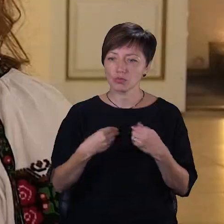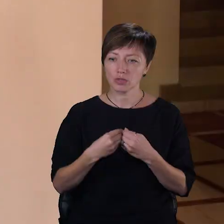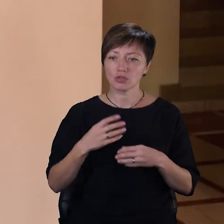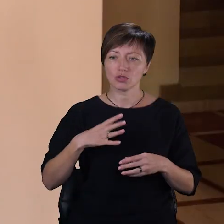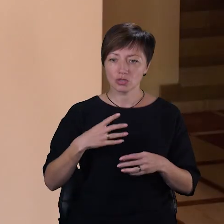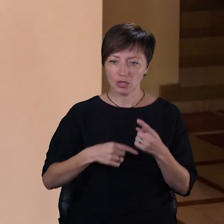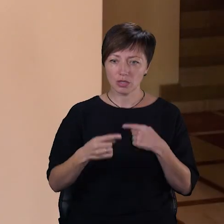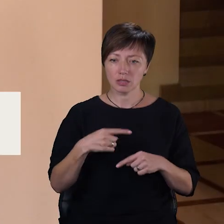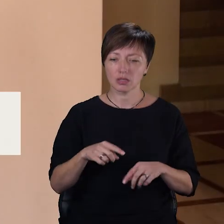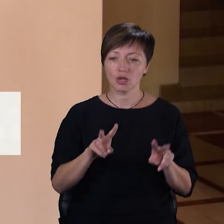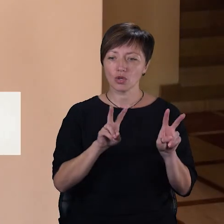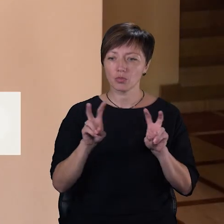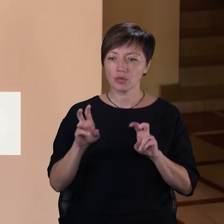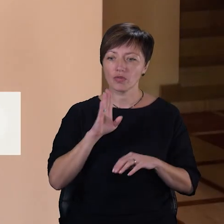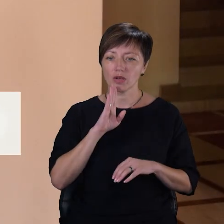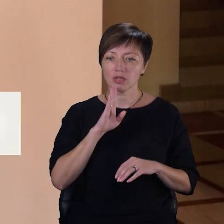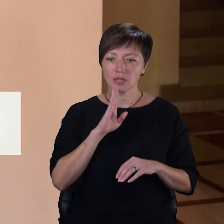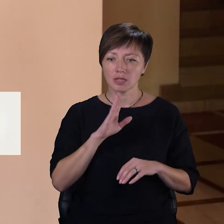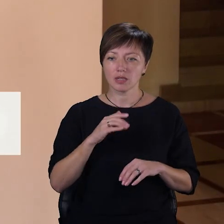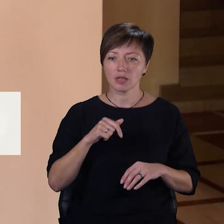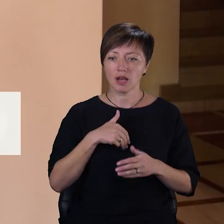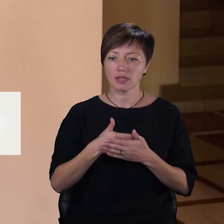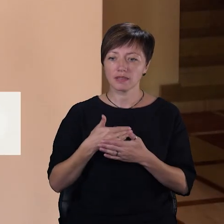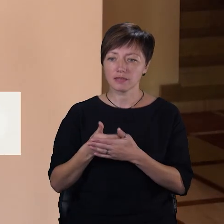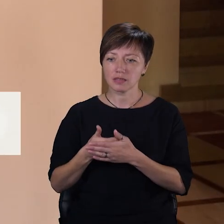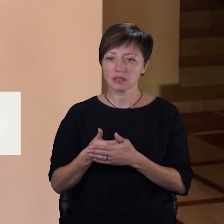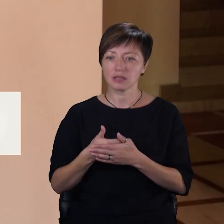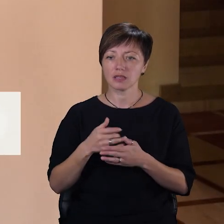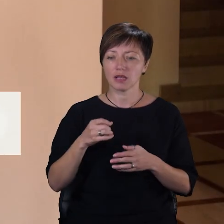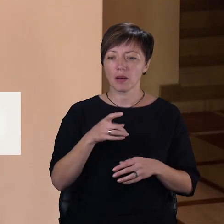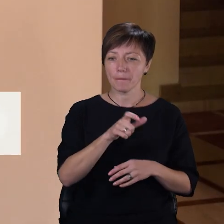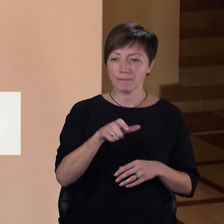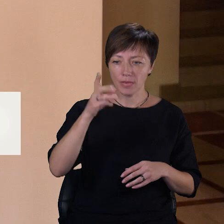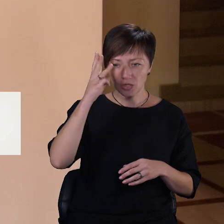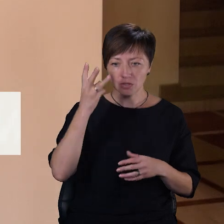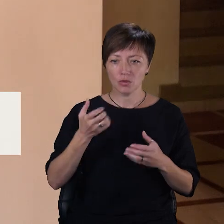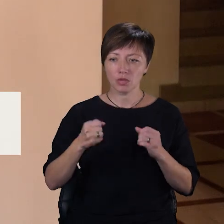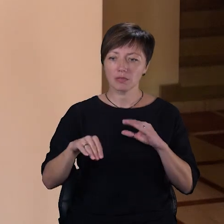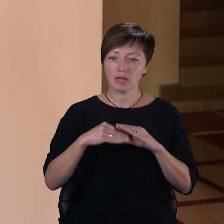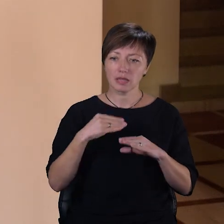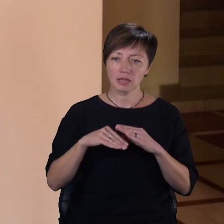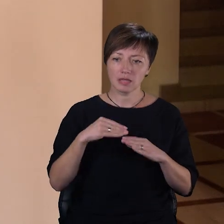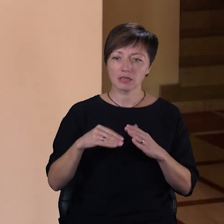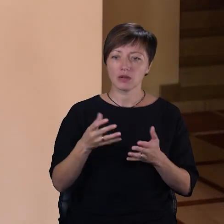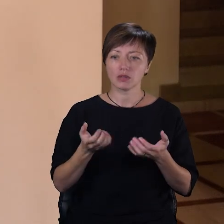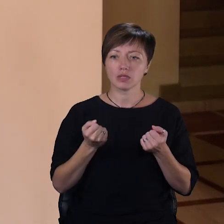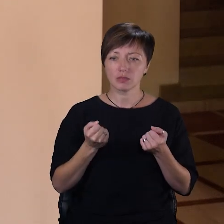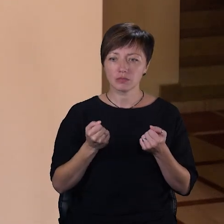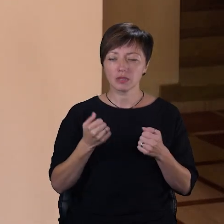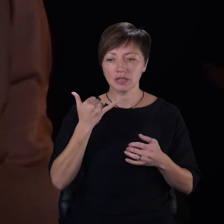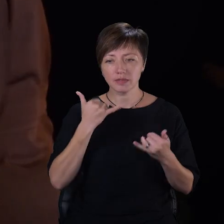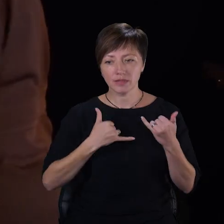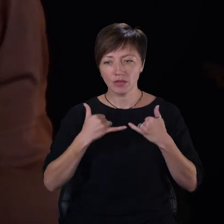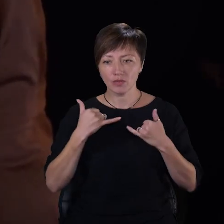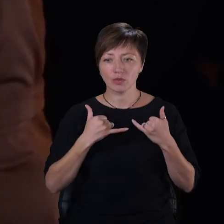дочекатися. Номінували учасниць громадські активісти, немайдужі хмельничани. Ми отримували листи, ми отримували